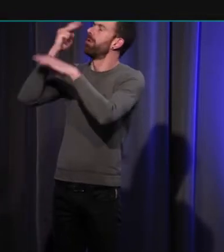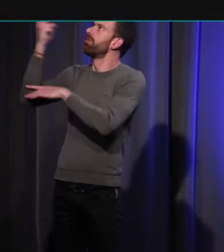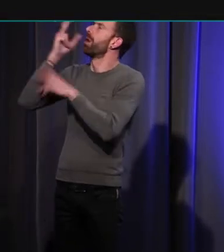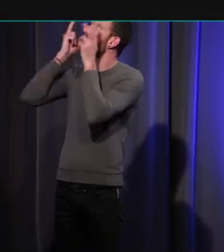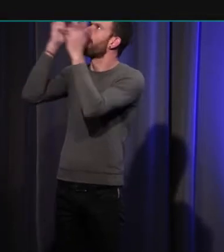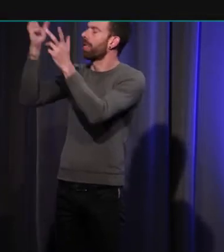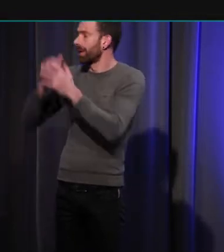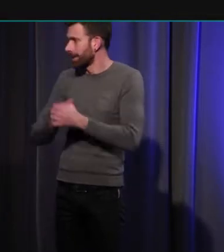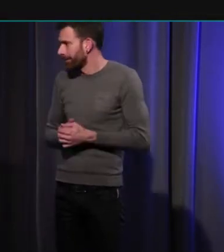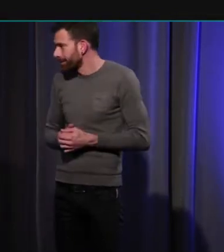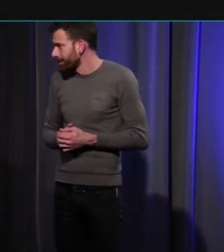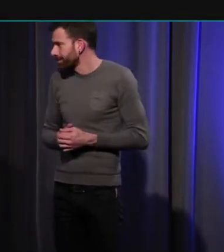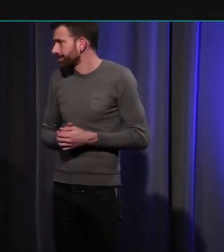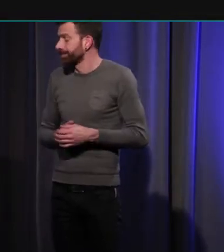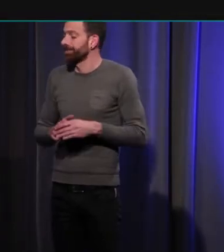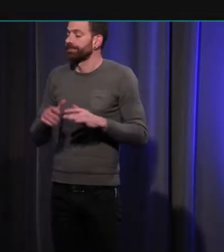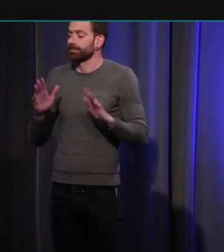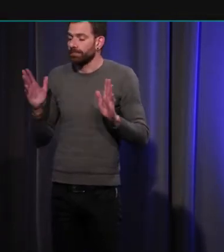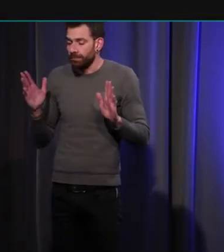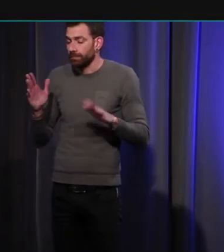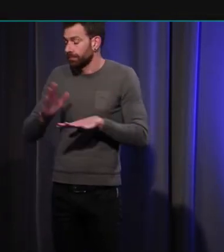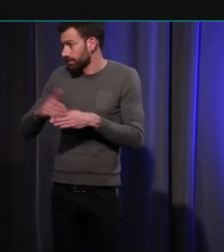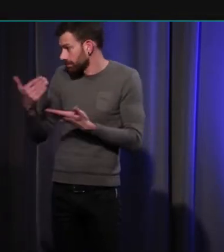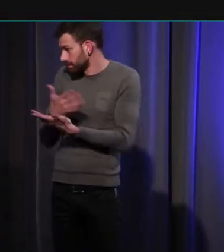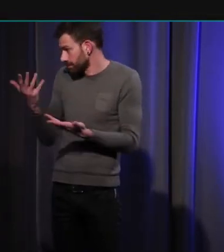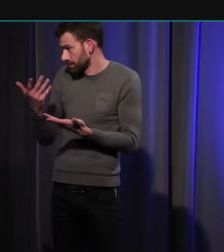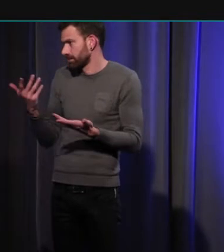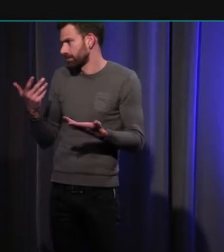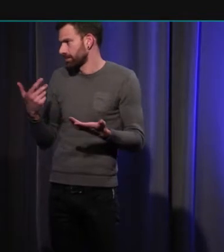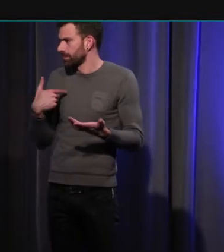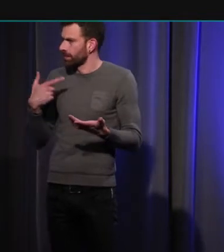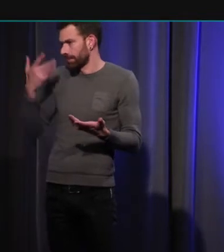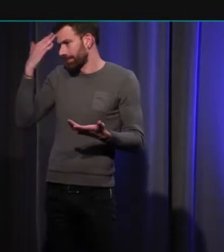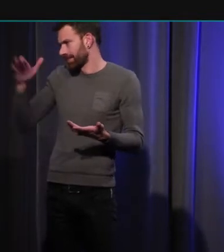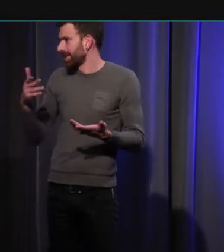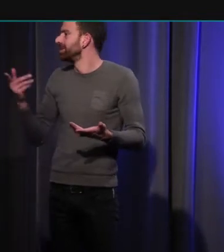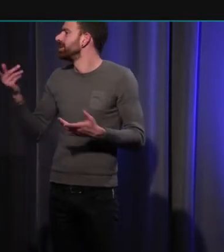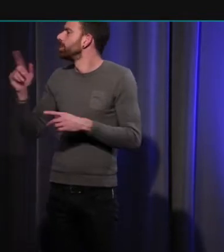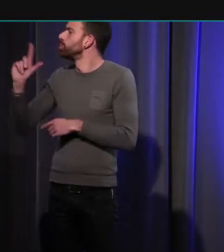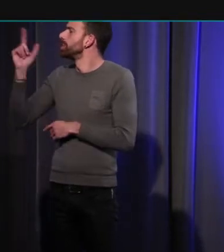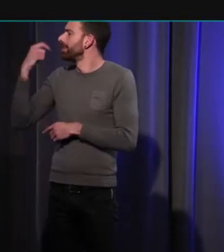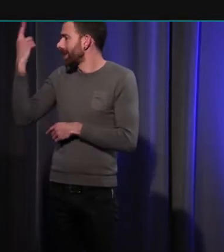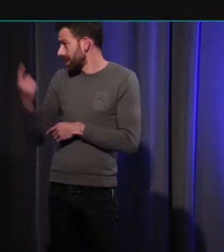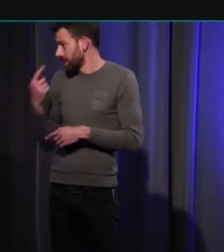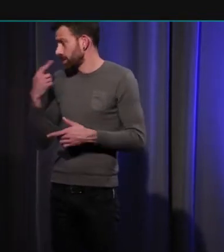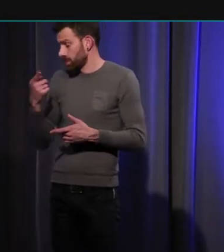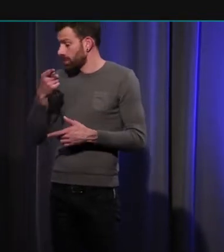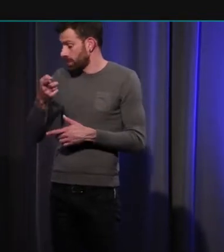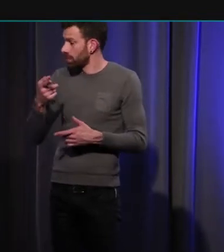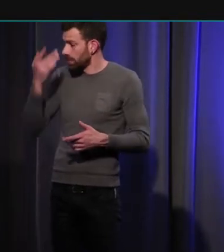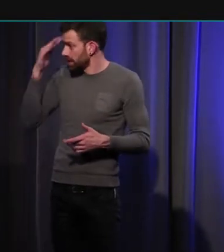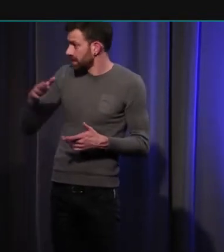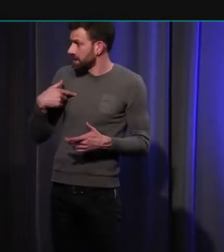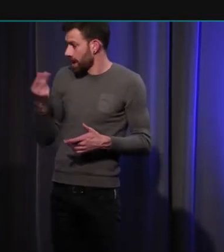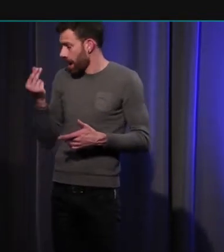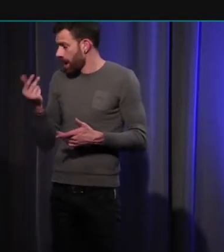maintenant ce qui va se passer c'est que ils savent aussi faire circuler l'argent pour répondre à votre seconde question ils ont des